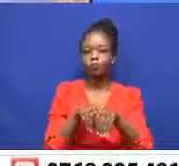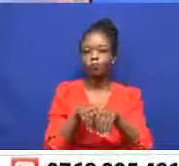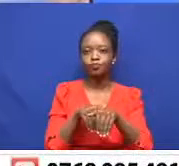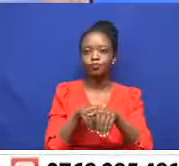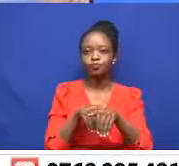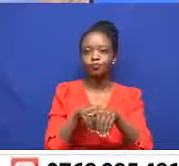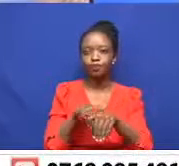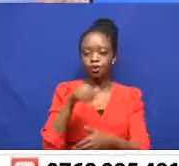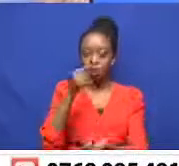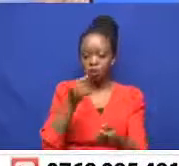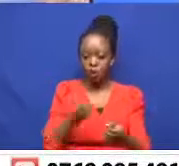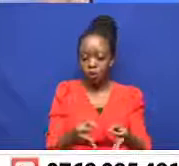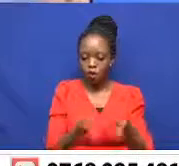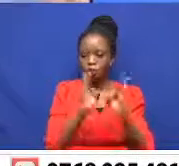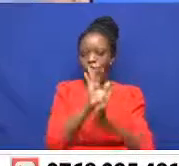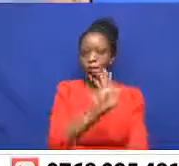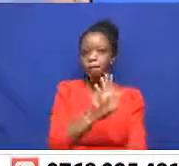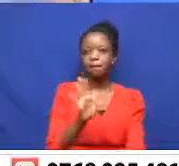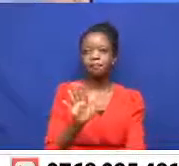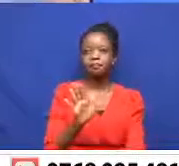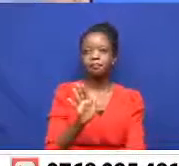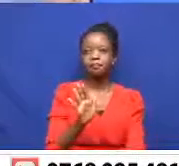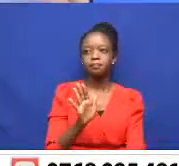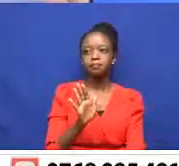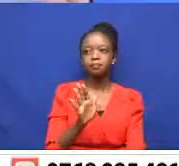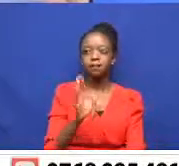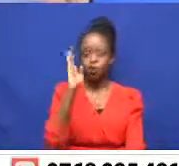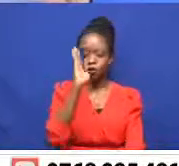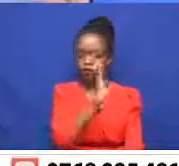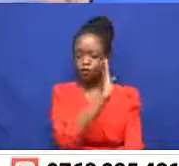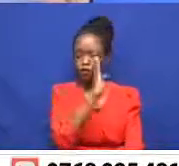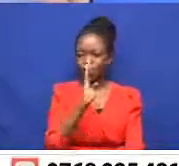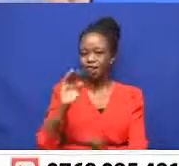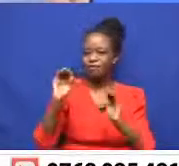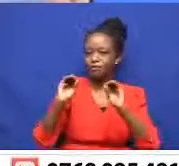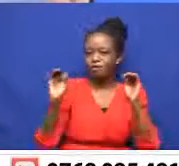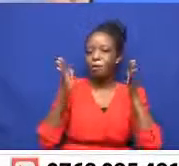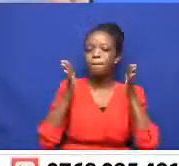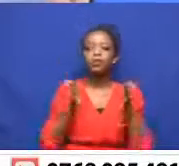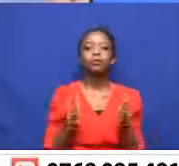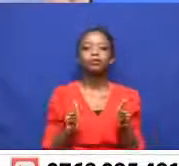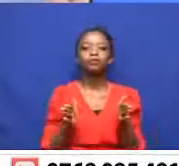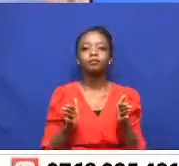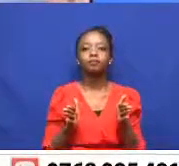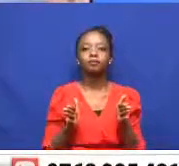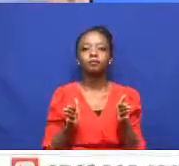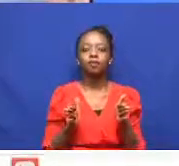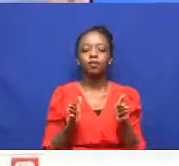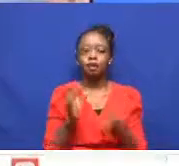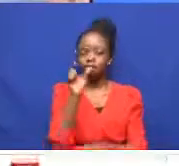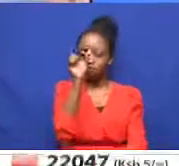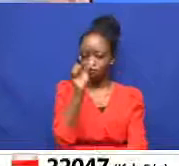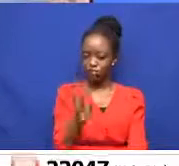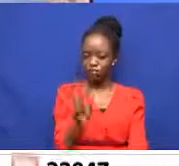that his officers spare no muheshimiwa, no